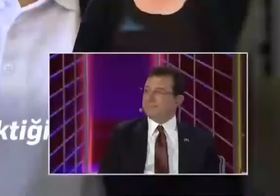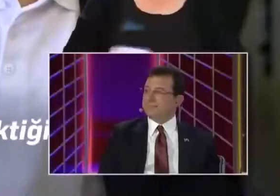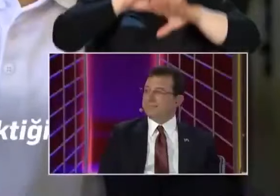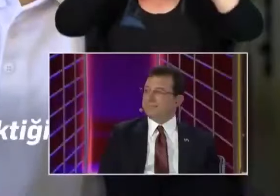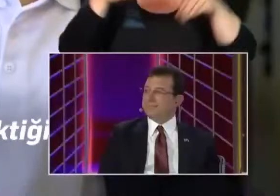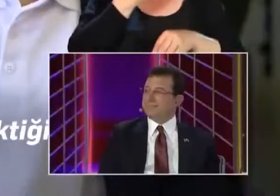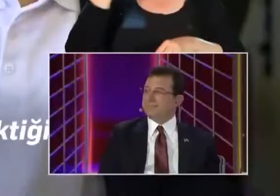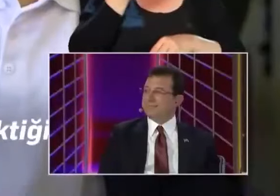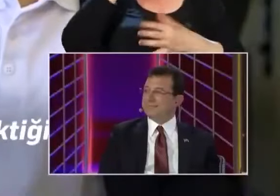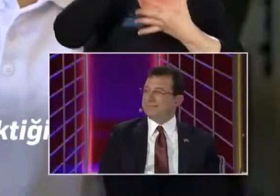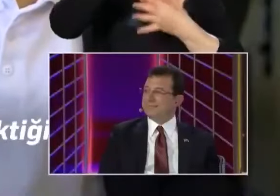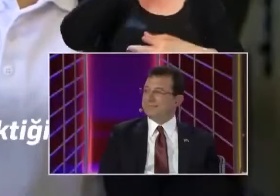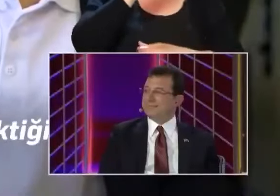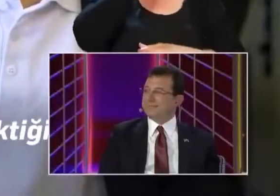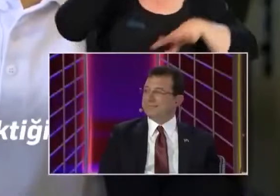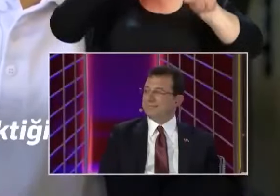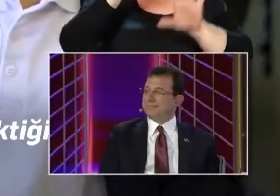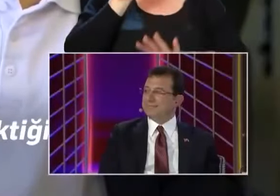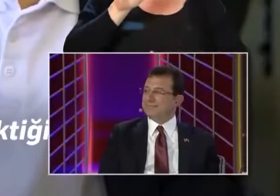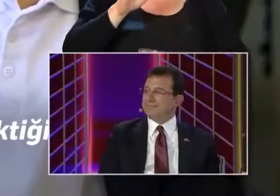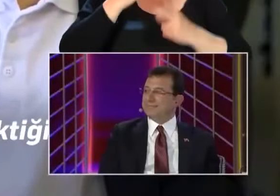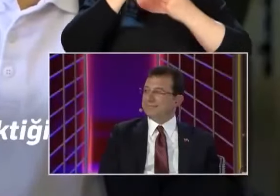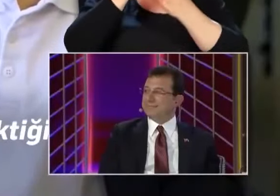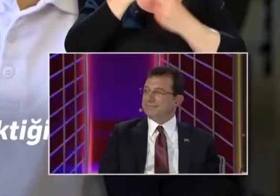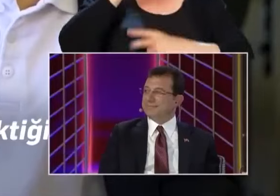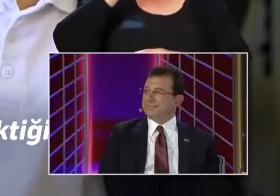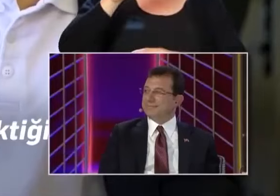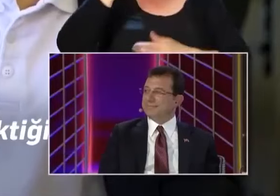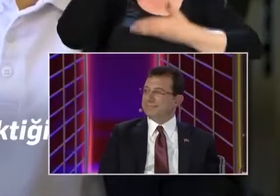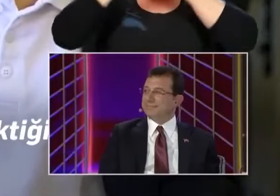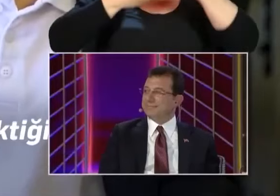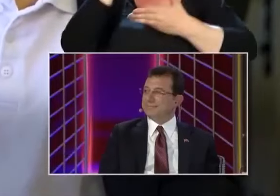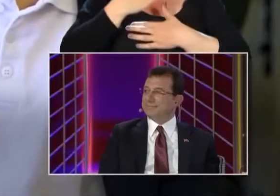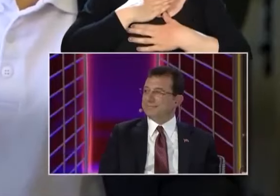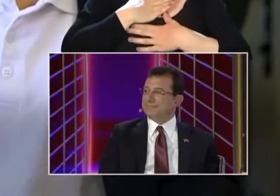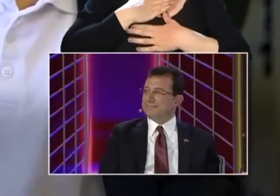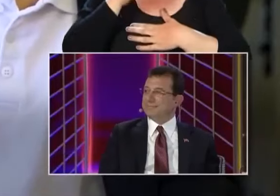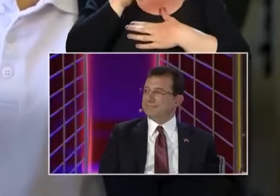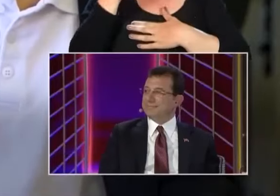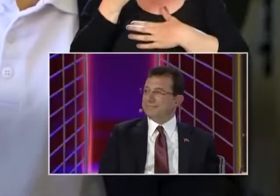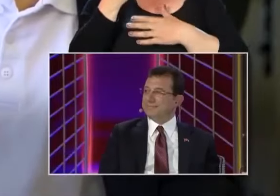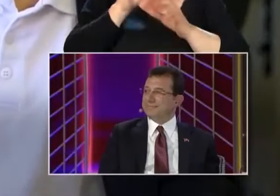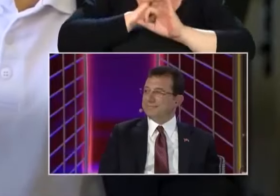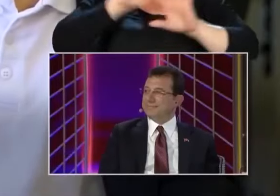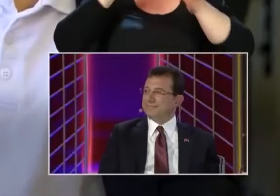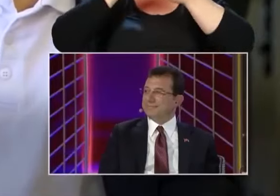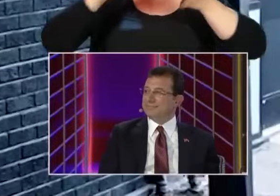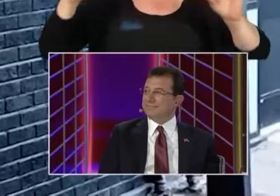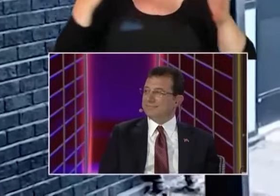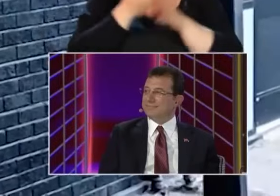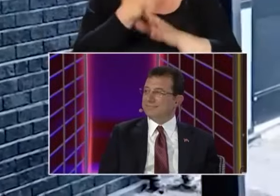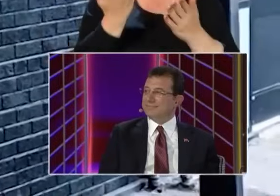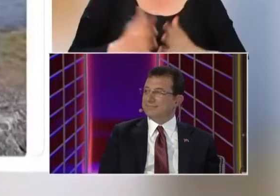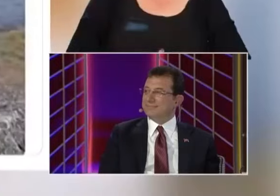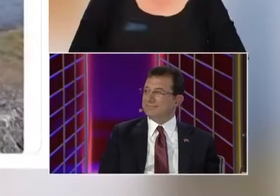Bütün gençlerin, insanların susmaması gerektiğini, konuşması gerektiğini anlatıyor yani. Öyle etkileyici bir cümle aslında.